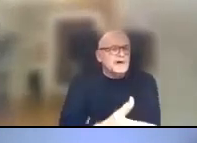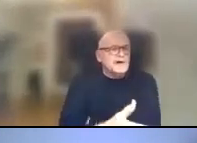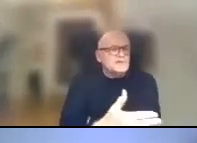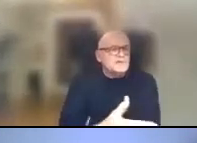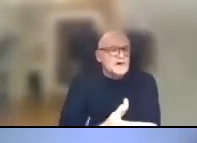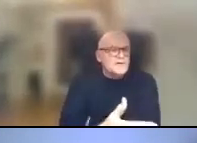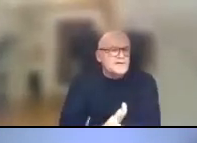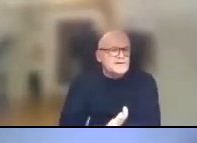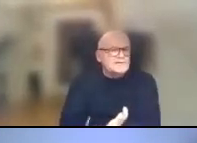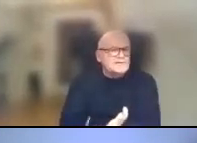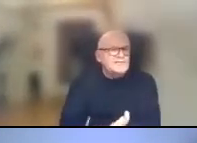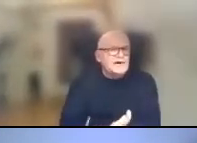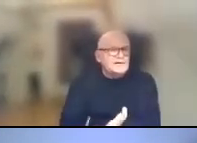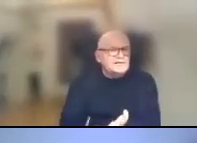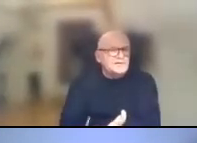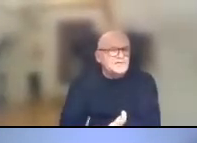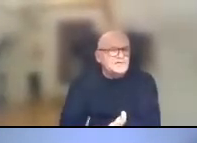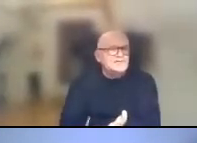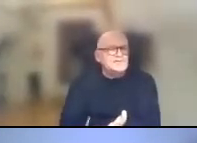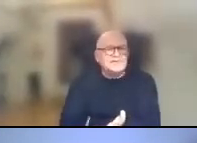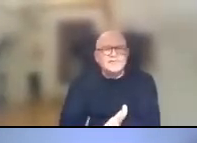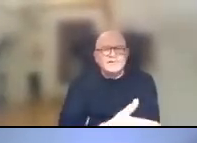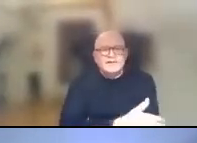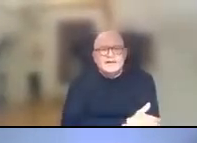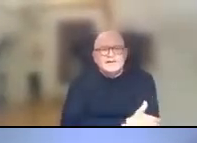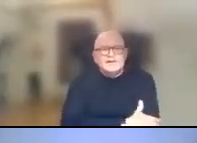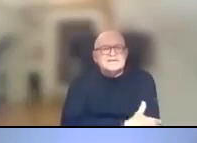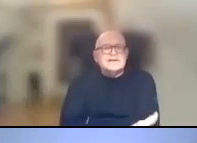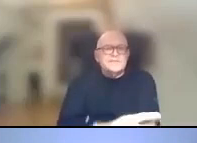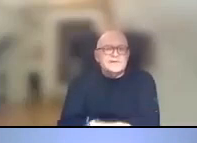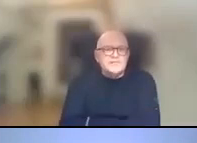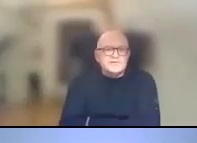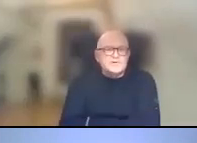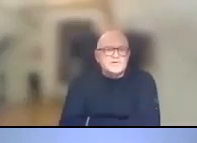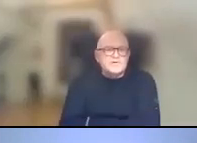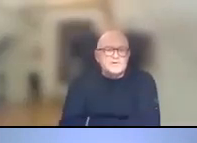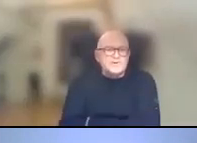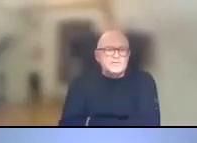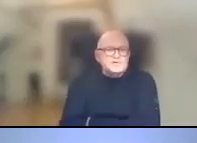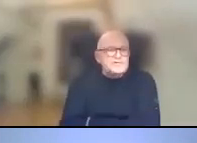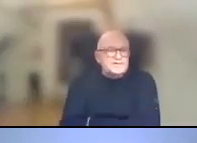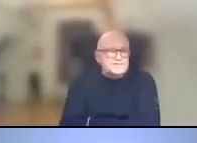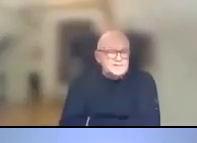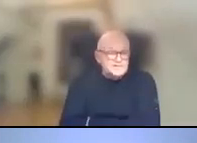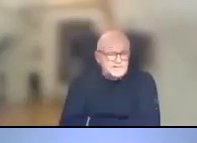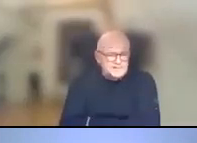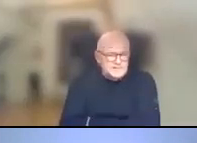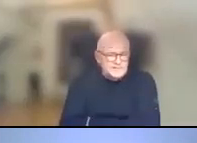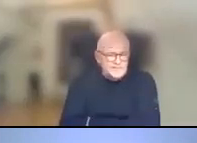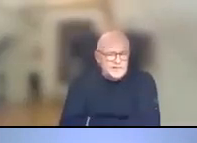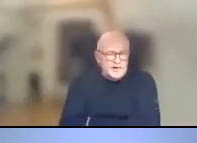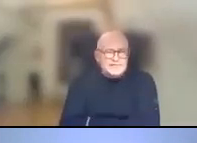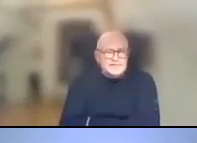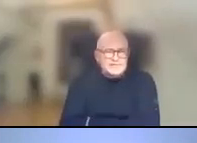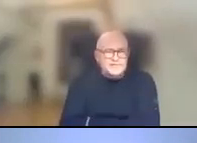ein bürokratisch etwas aufwendigeres Verfahren als eine Routinebestellung. Die Arzneimittelkommission dort beschäftigt sich mit